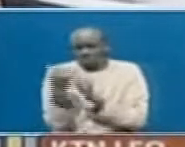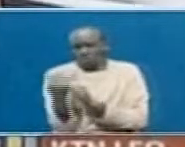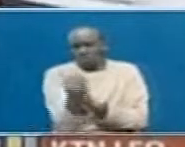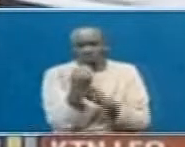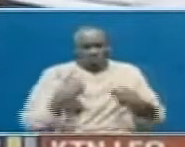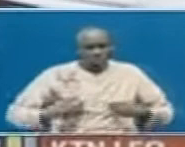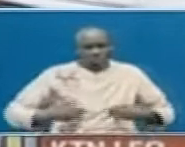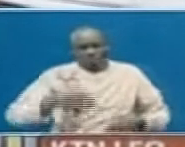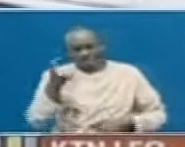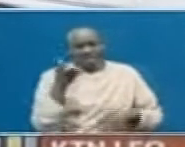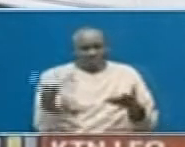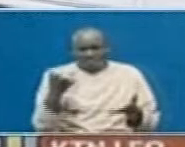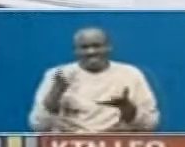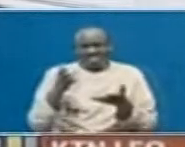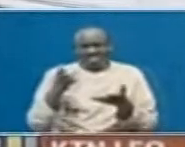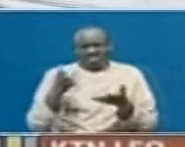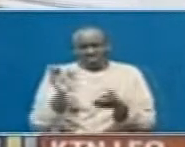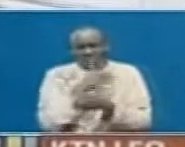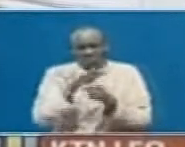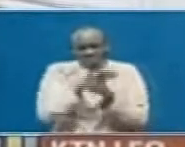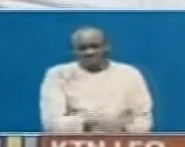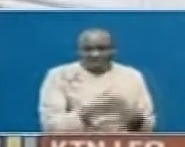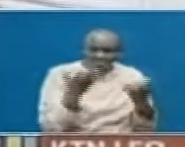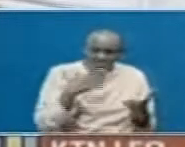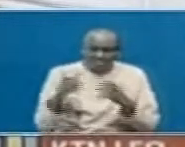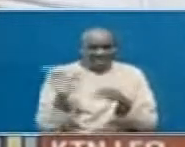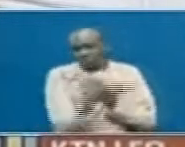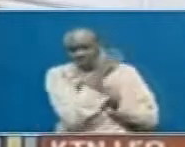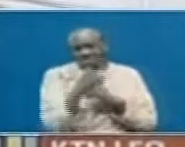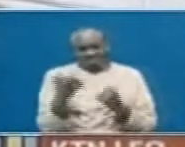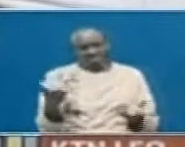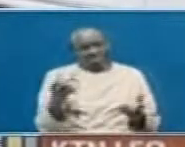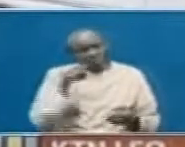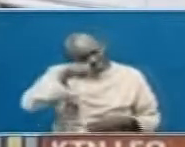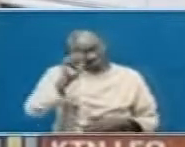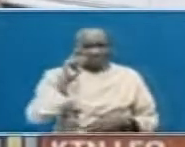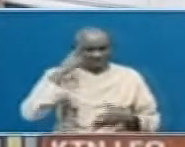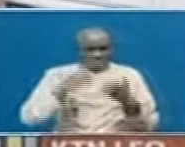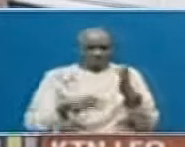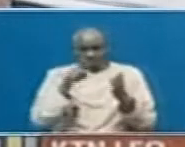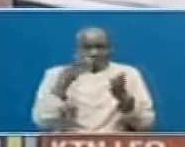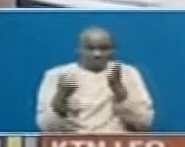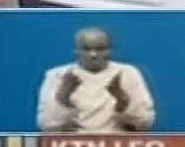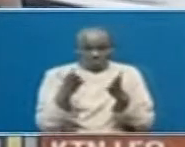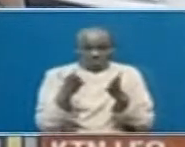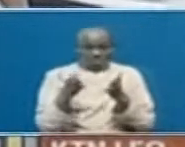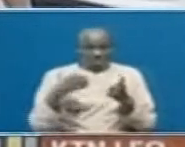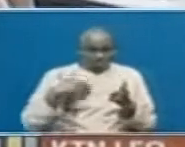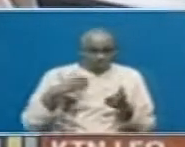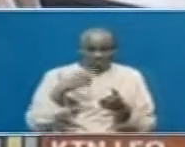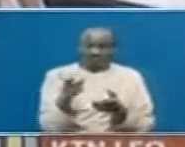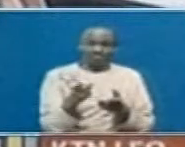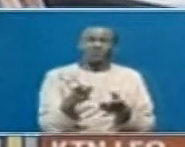tena. Hata kesha ni kama inalazimishwa. Nyimbo mbili tatu wanaondolewa. Wewe kama mwelekezi, msimamizi wa masquire,